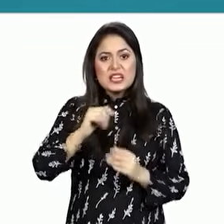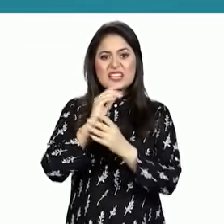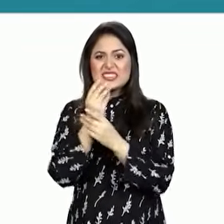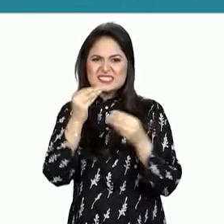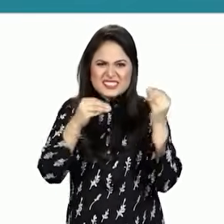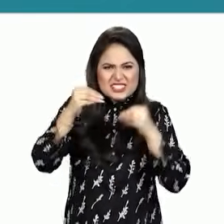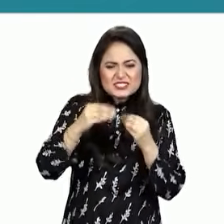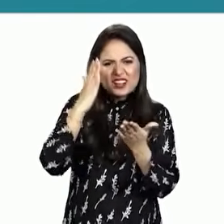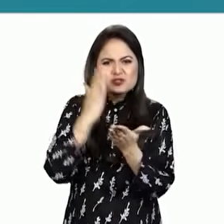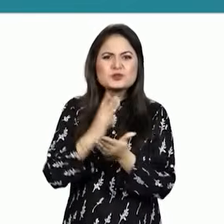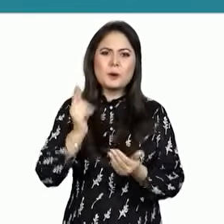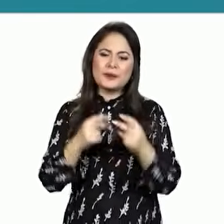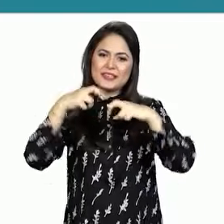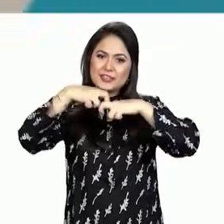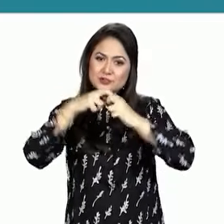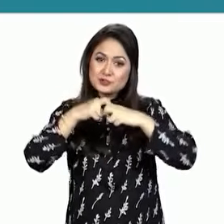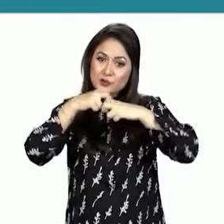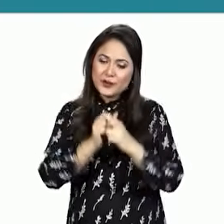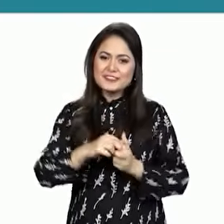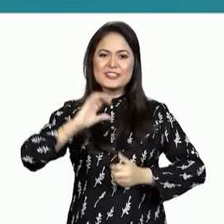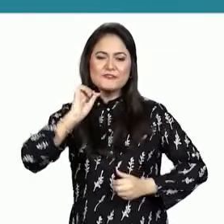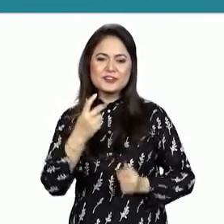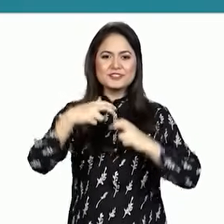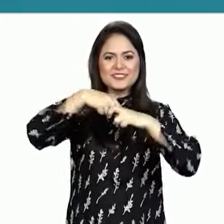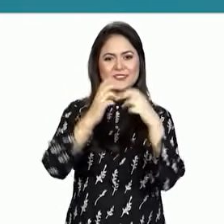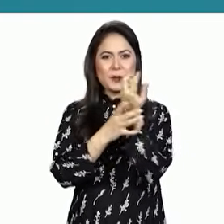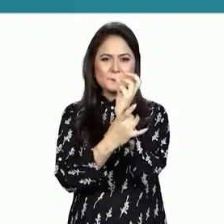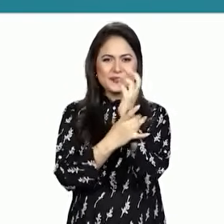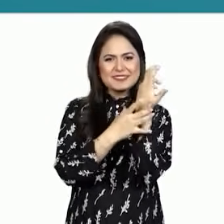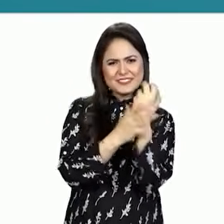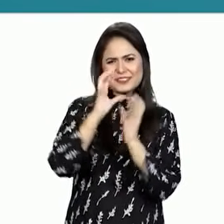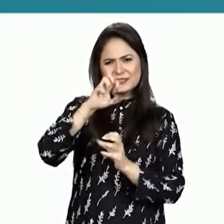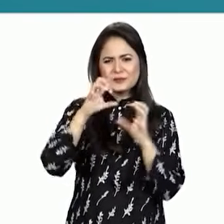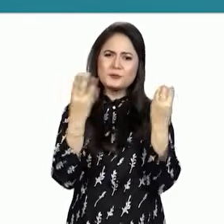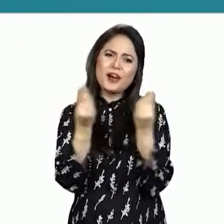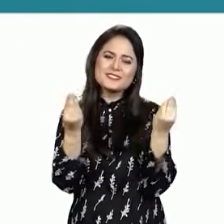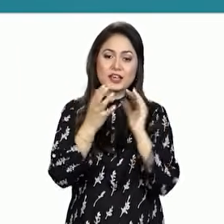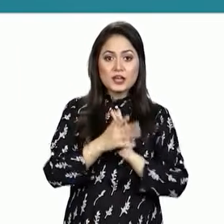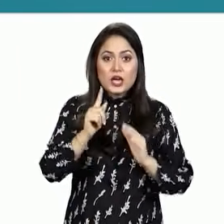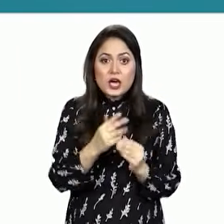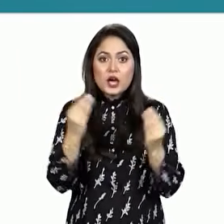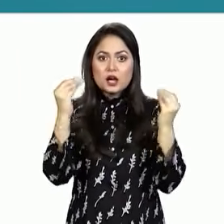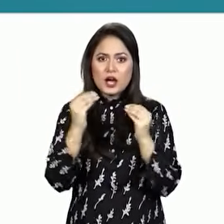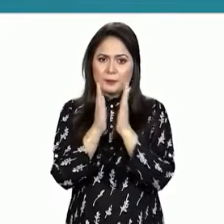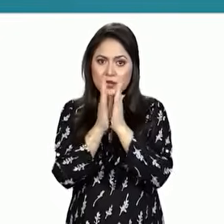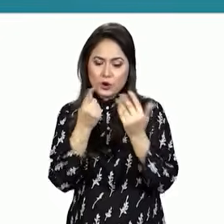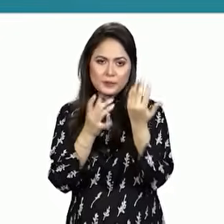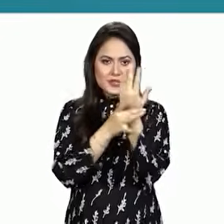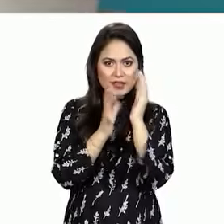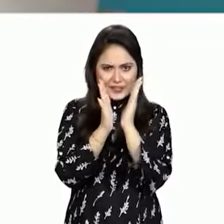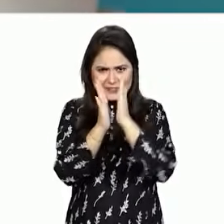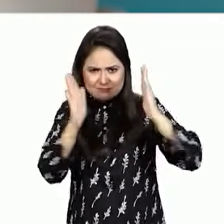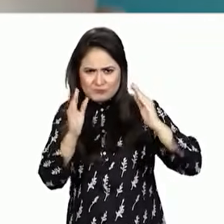ساتھ جسم کی حرکت صرف جوڑوں یا جوائنٹس کی وجہ سے ممکن ہوتی ہے۔ یہ اپنی کارکردگی کے مطابق مختلف سائز اور اشکال کے ہوتے